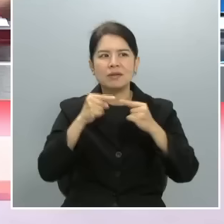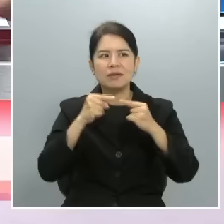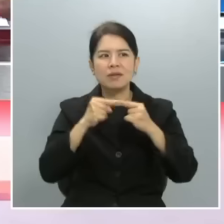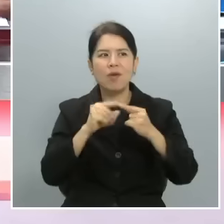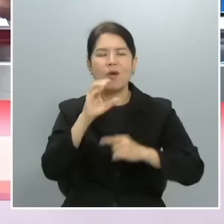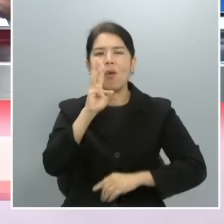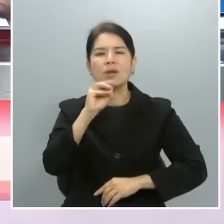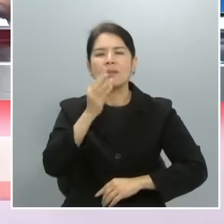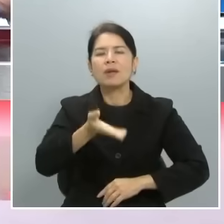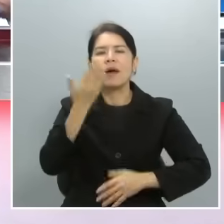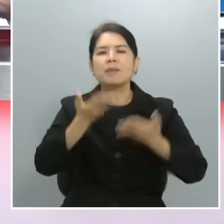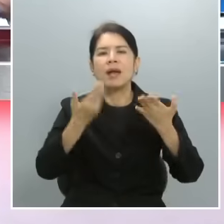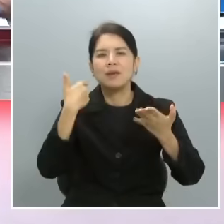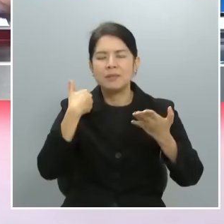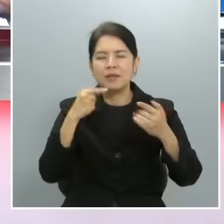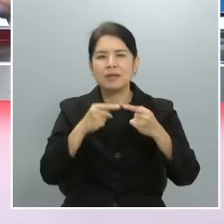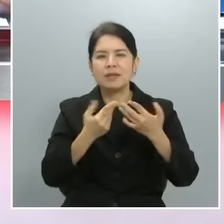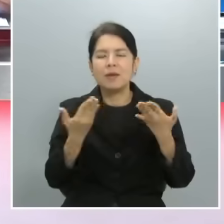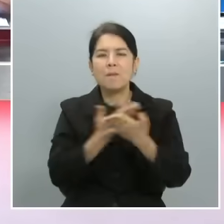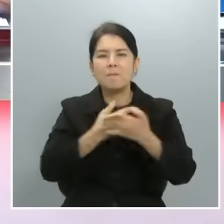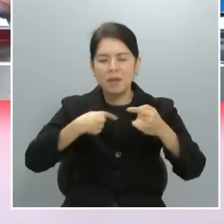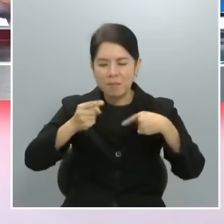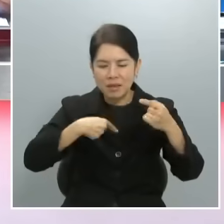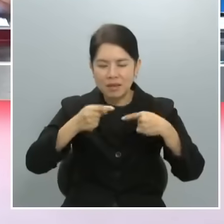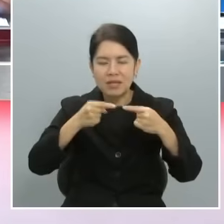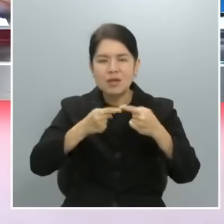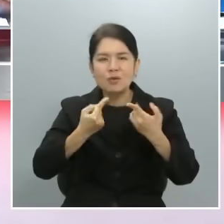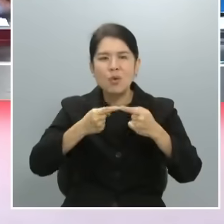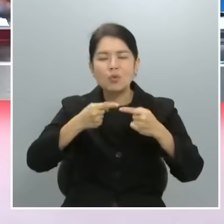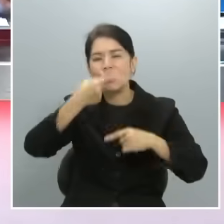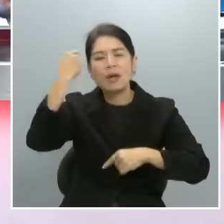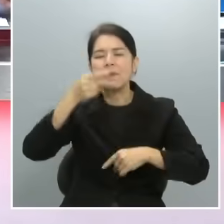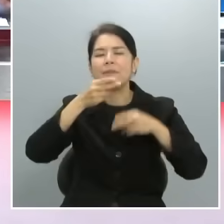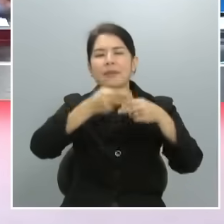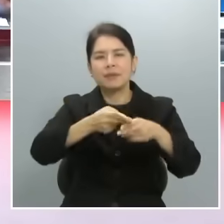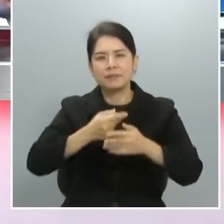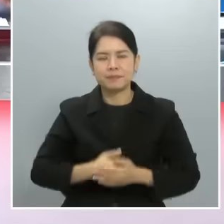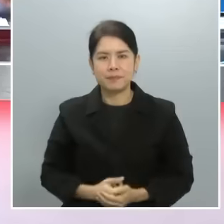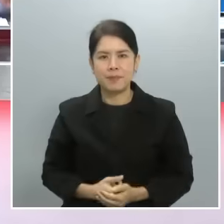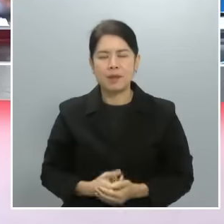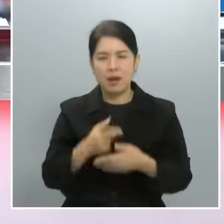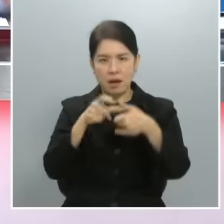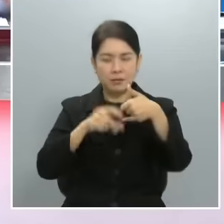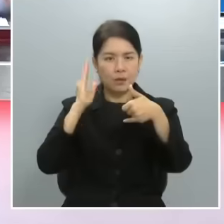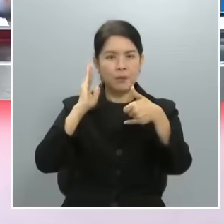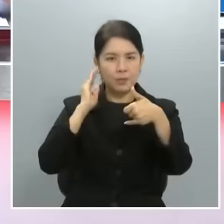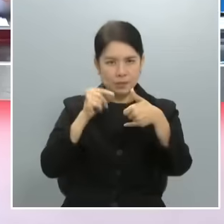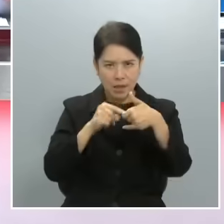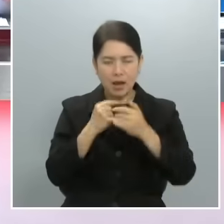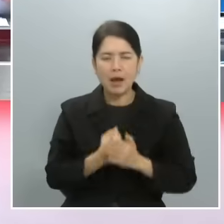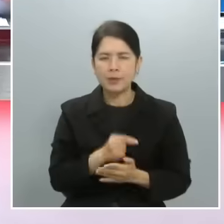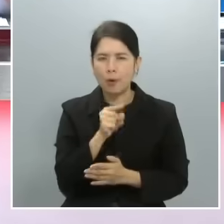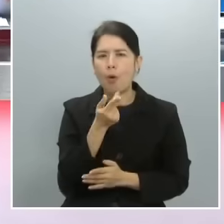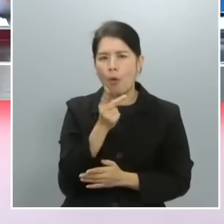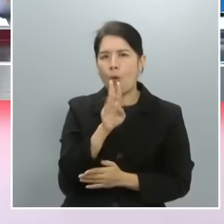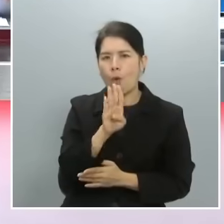ไปดูอีกหนึ่งเรื่องนะฮะชายไปรถหรูแบรนด์เนมนะครับคือสุดท้ายเนี่ยเขาบอกว่าถูกสาวซึ่งคนที่คบหากันมา10กว่าปีเนี่ย